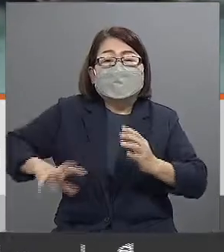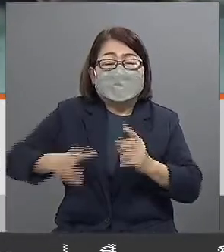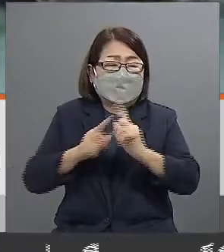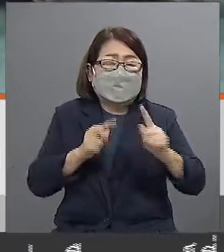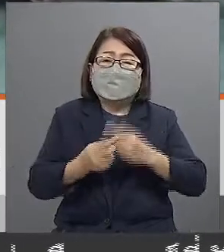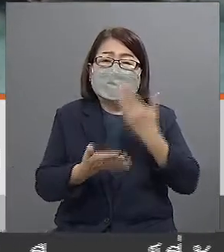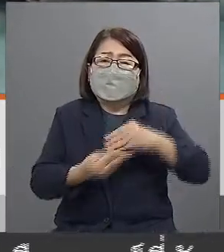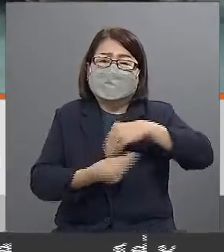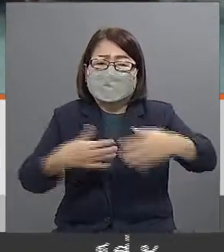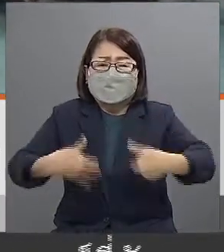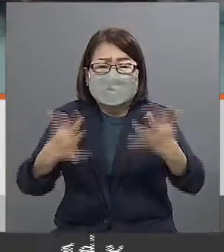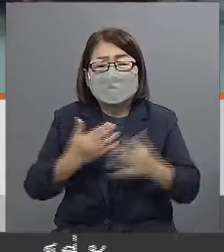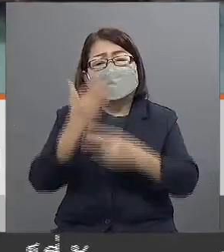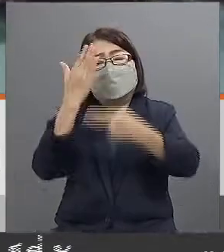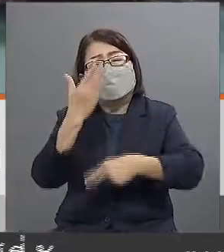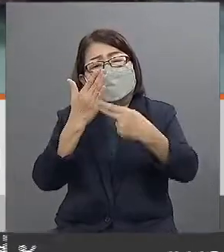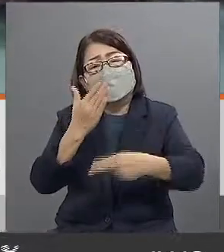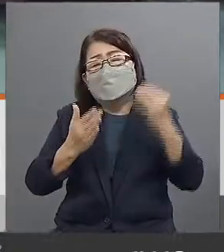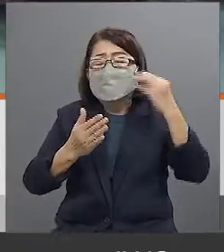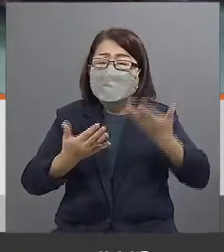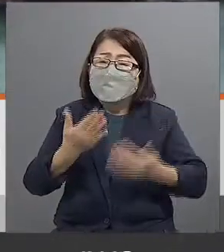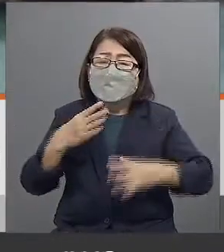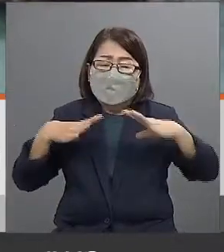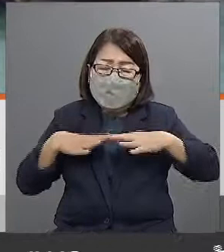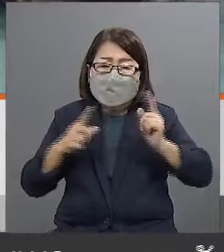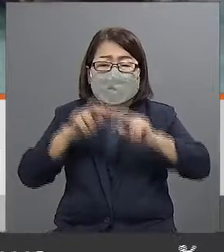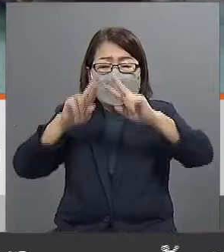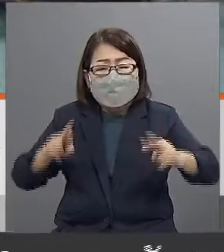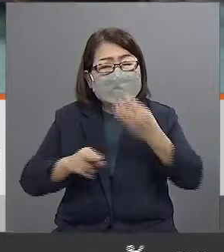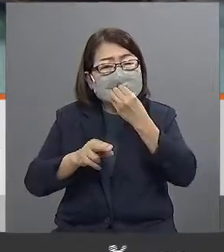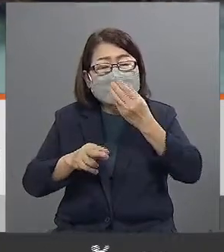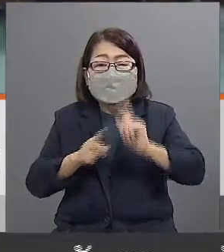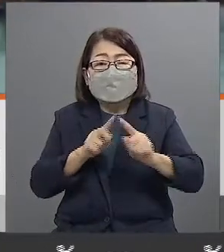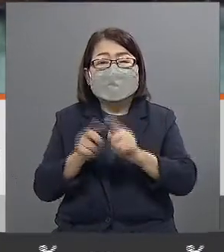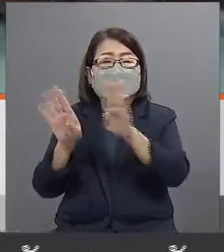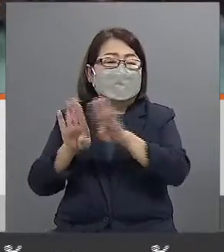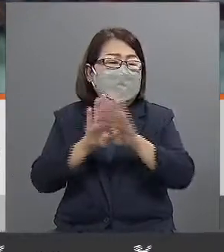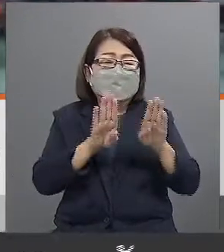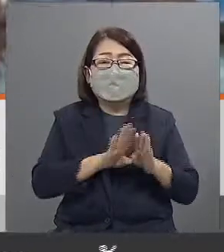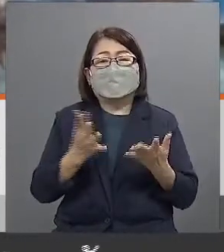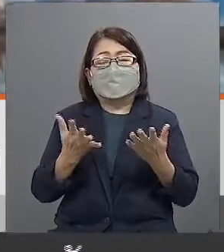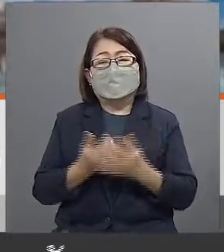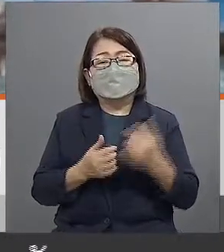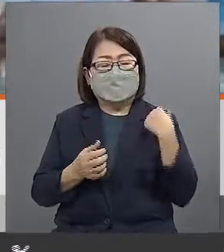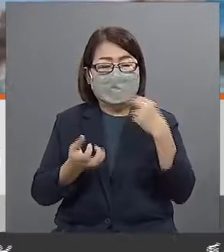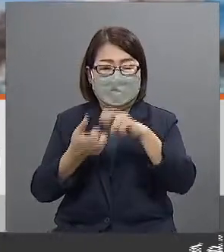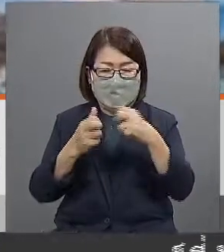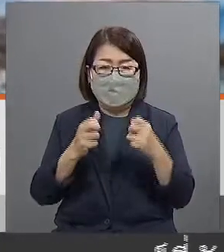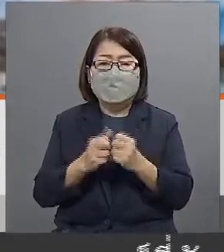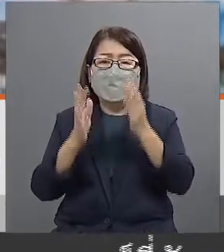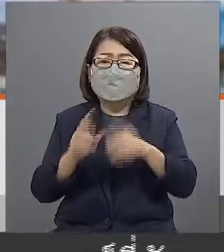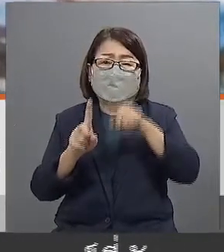พักโรงแรมรีสอร์ทและร้านค้าร้านอาหารก็ต้องปิดกิจการเกือบทั้งหมดมีผู้ที่ได้รับผลกระทบหลายพันคนนะคะ